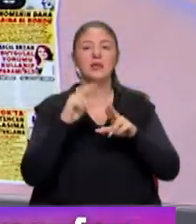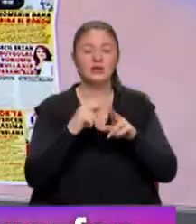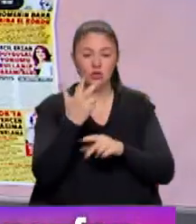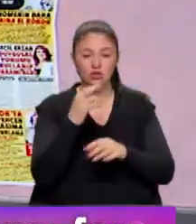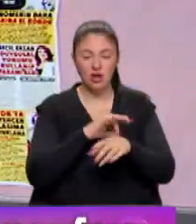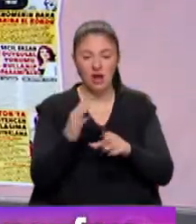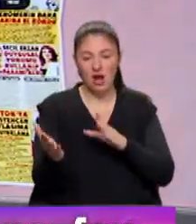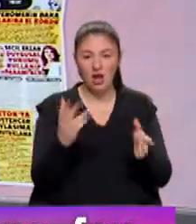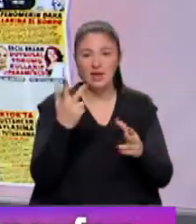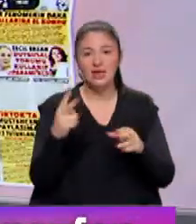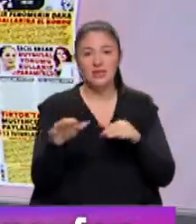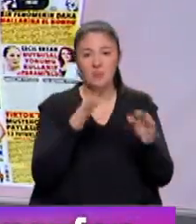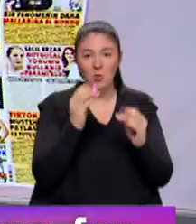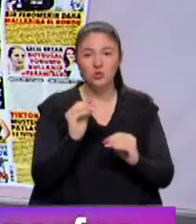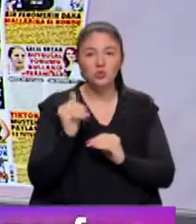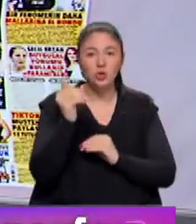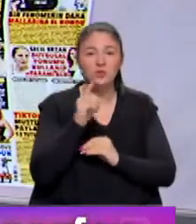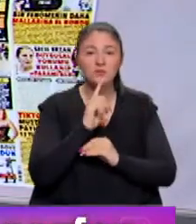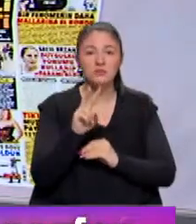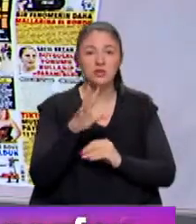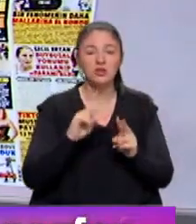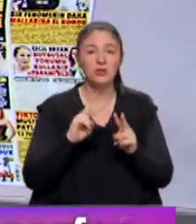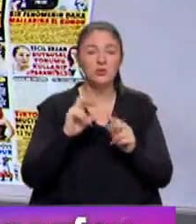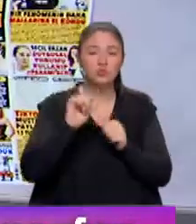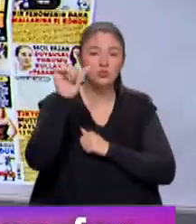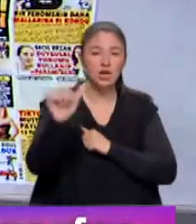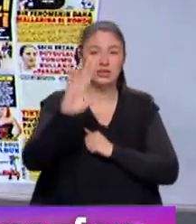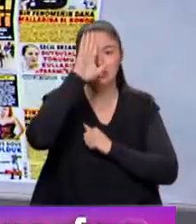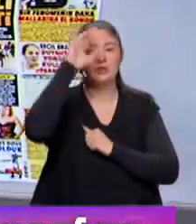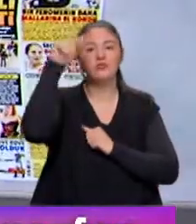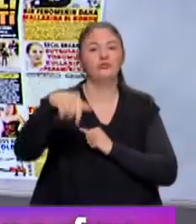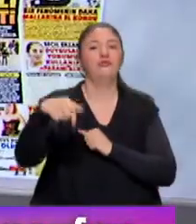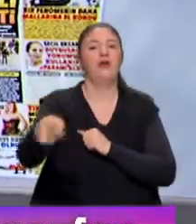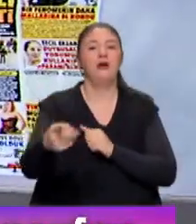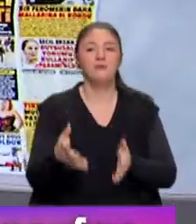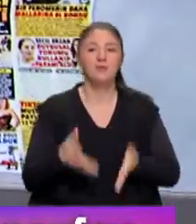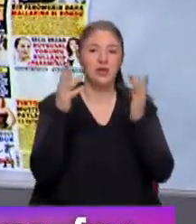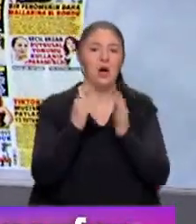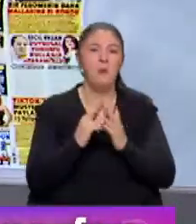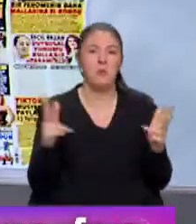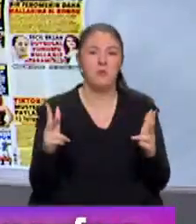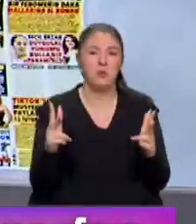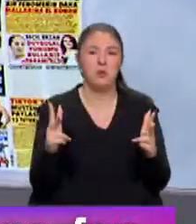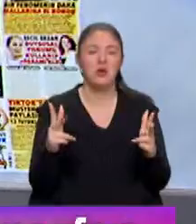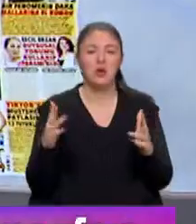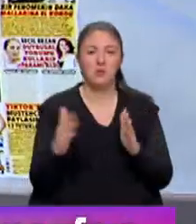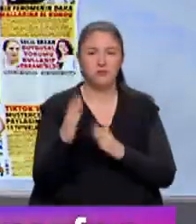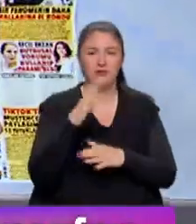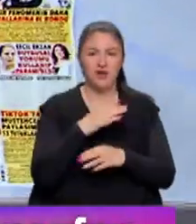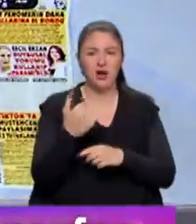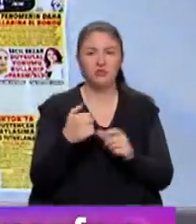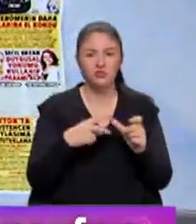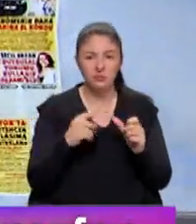arayla 2 deprem meydana geldi ve sonrasında 125 kilometre uzaklıkta İstanbul'da binalar çatladı. 6